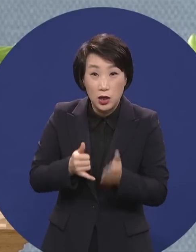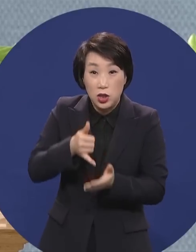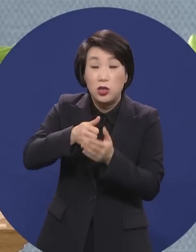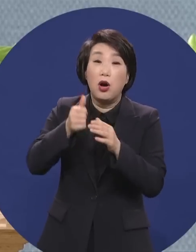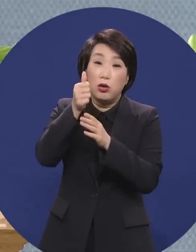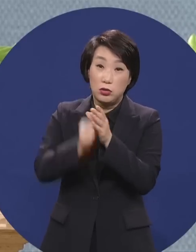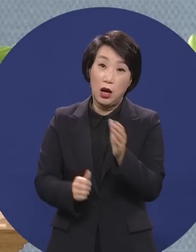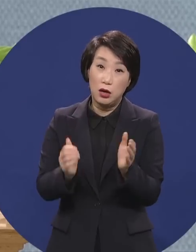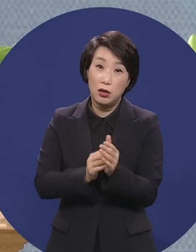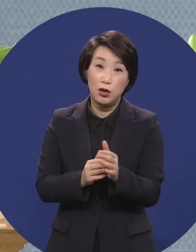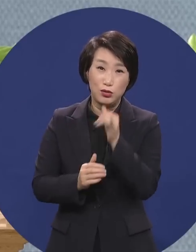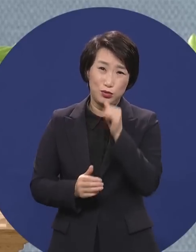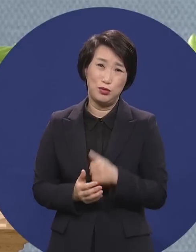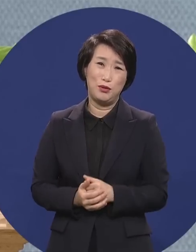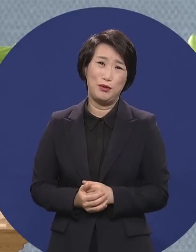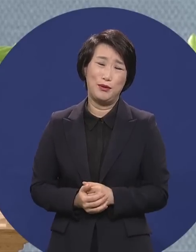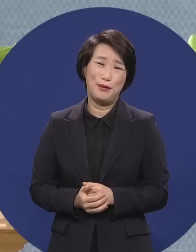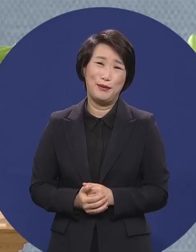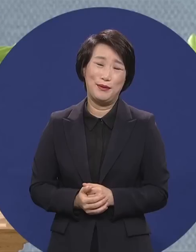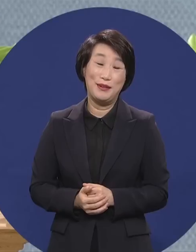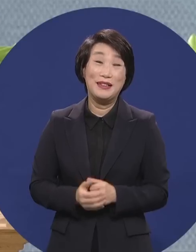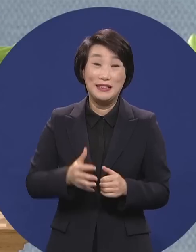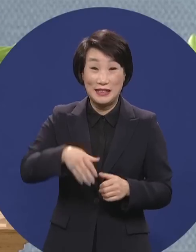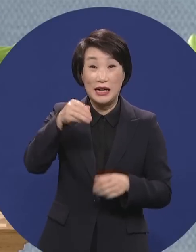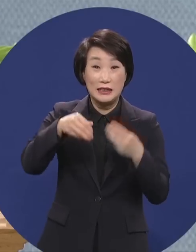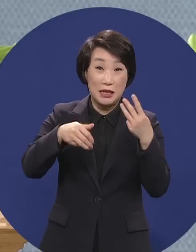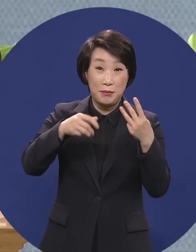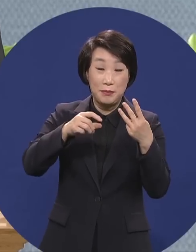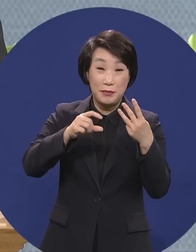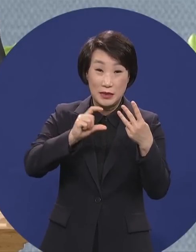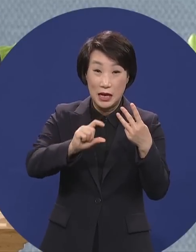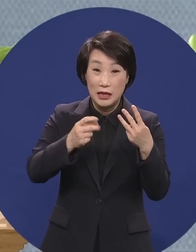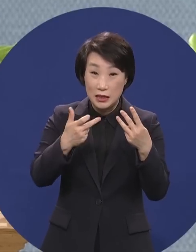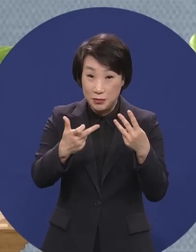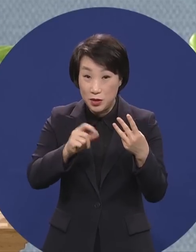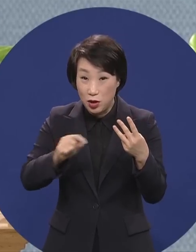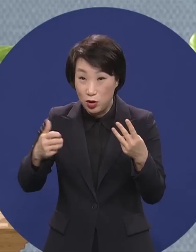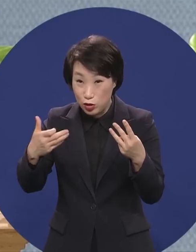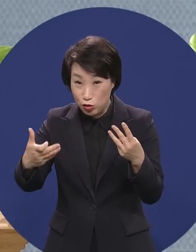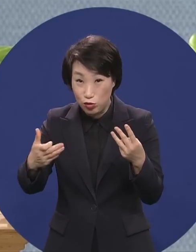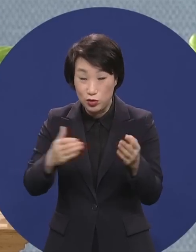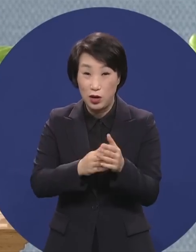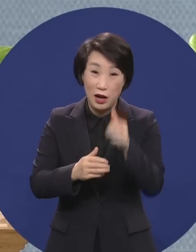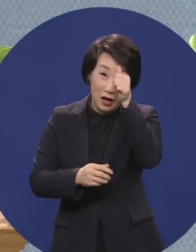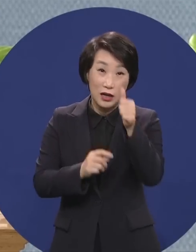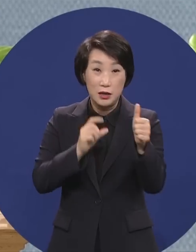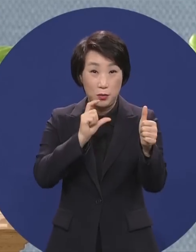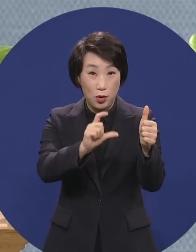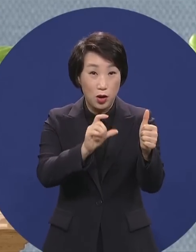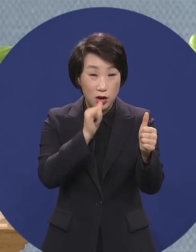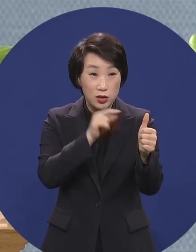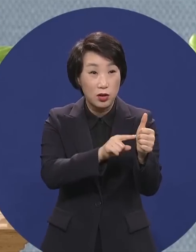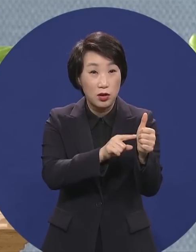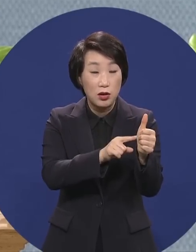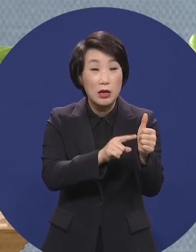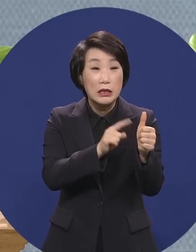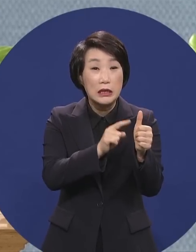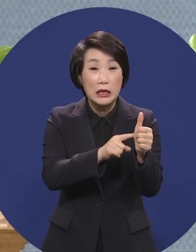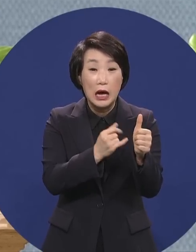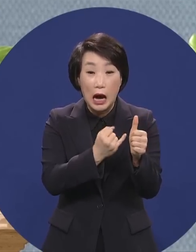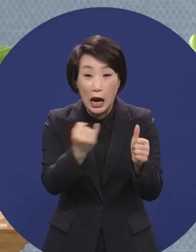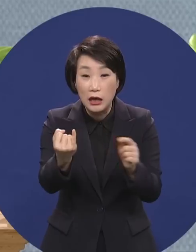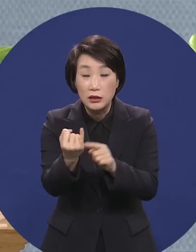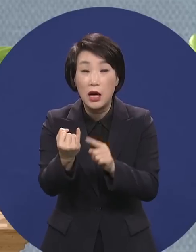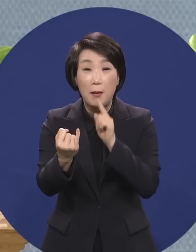전인격적인 타락에도 먹었어요. 창세기 3장 17절 19절에 아담에게 이르시되 네가 내